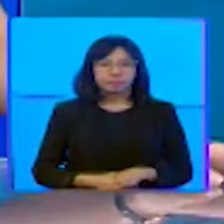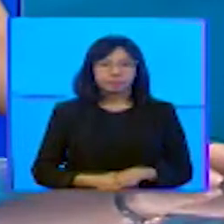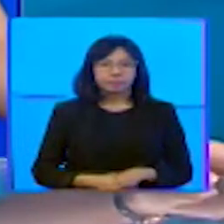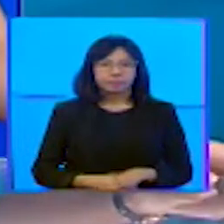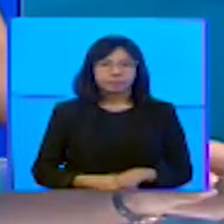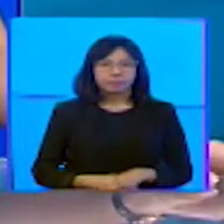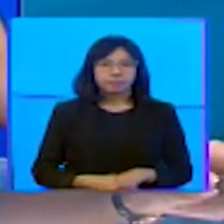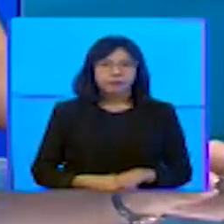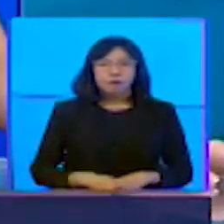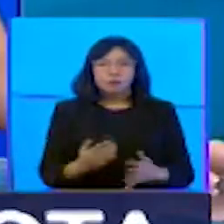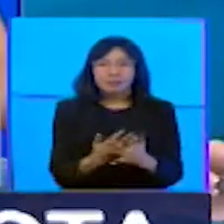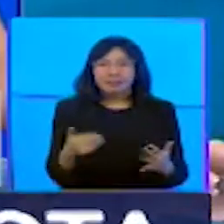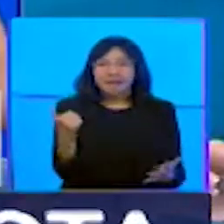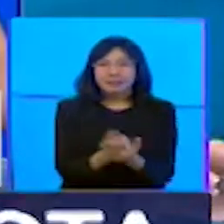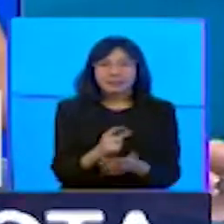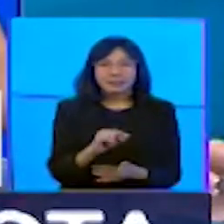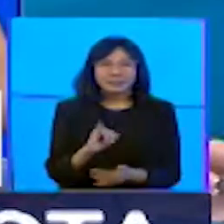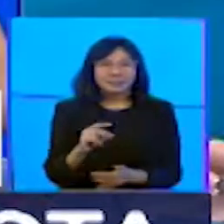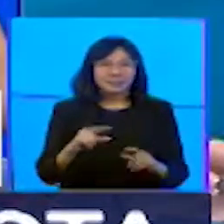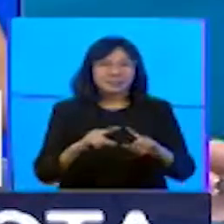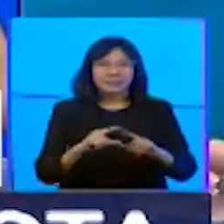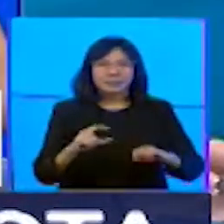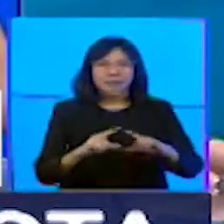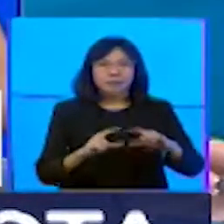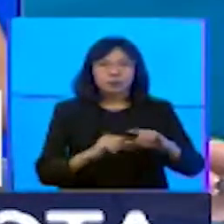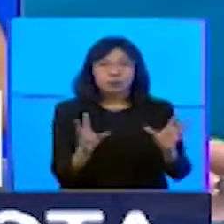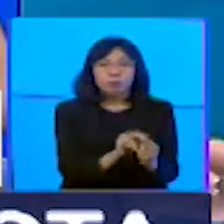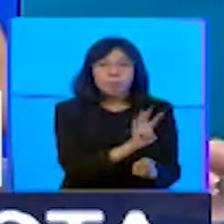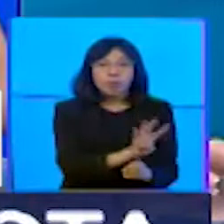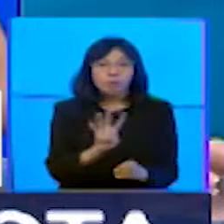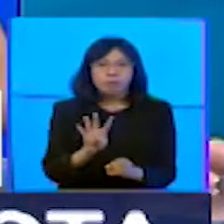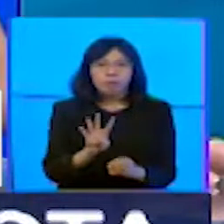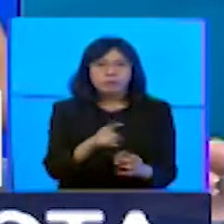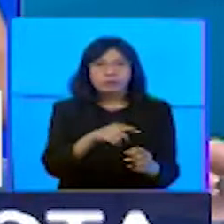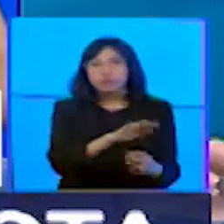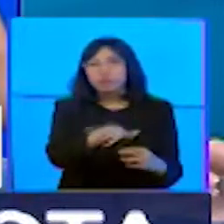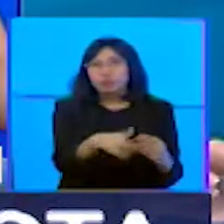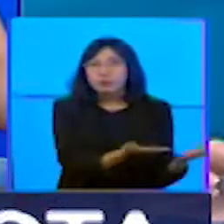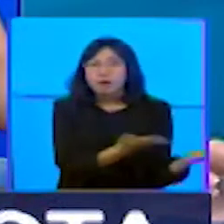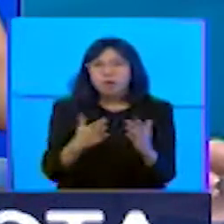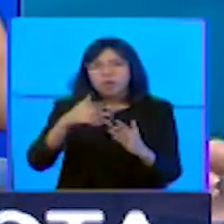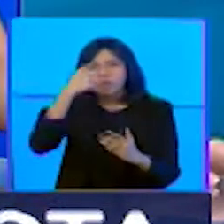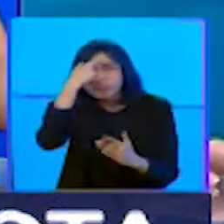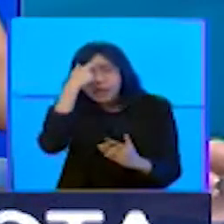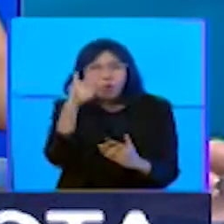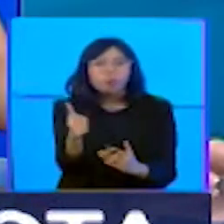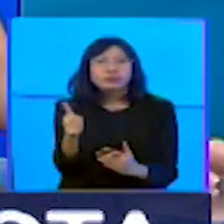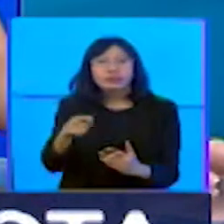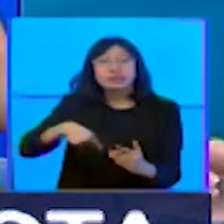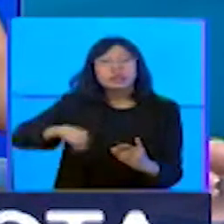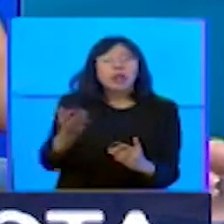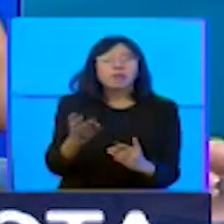Pemirsa, 44 warga Ciracas, Jakarta Timur dievakuasi ke berbagai rumah sakit rujukan COVID-19 di Jakarta. Seluruhnya merupakan klaster keluarga